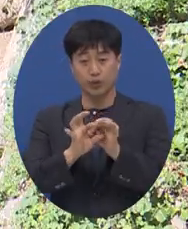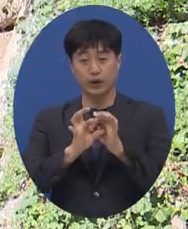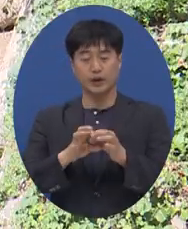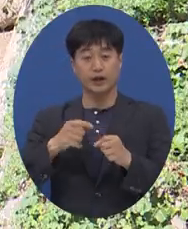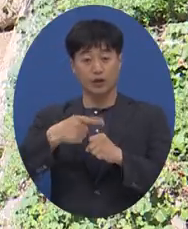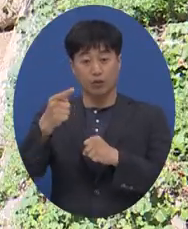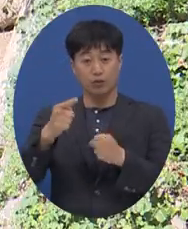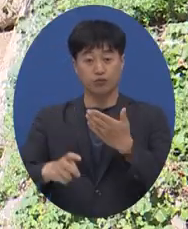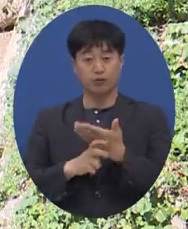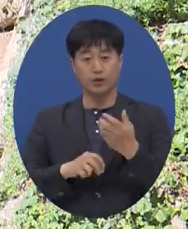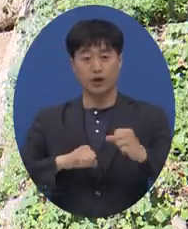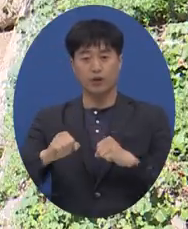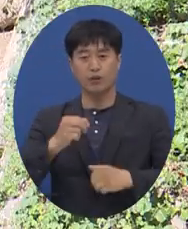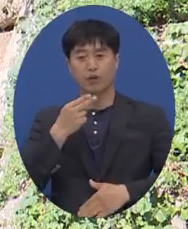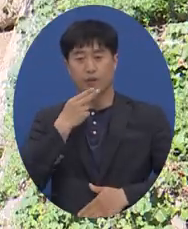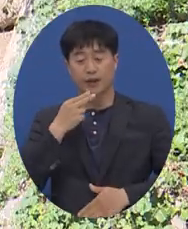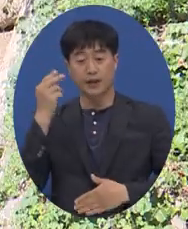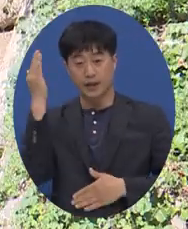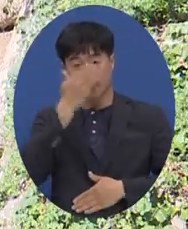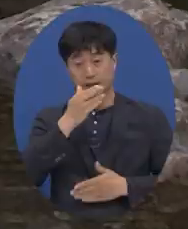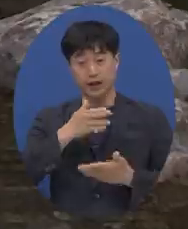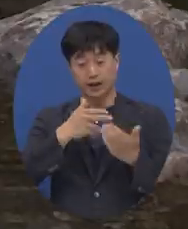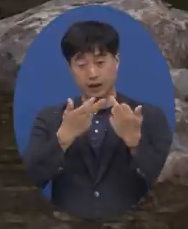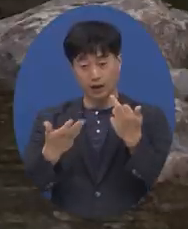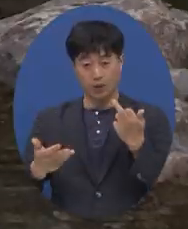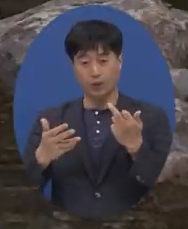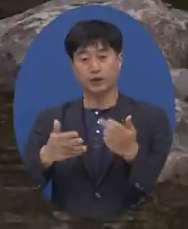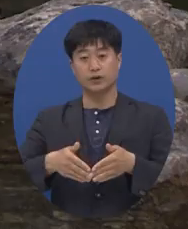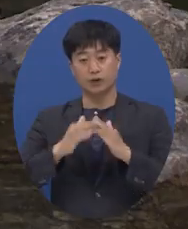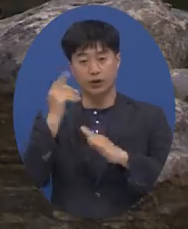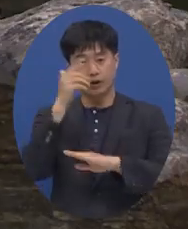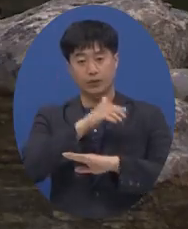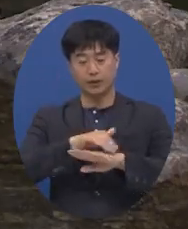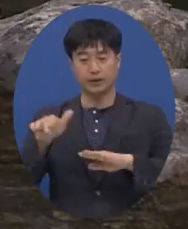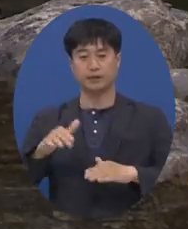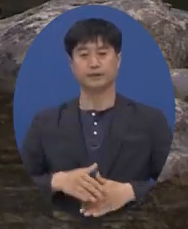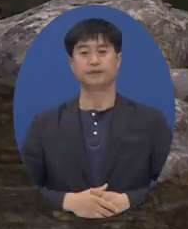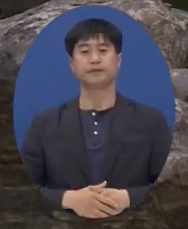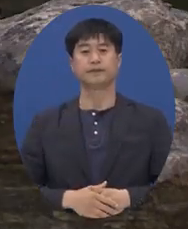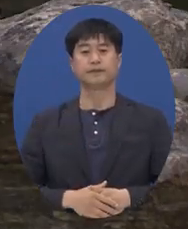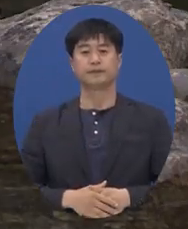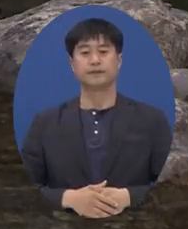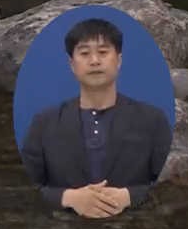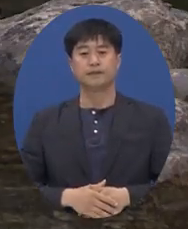내년까지 불법 행위 없는 깨끗한 계곡을 조성할 계획입니다. 경기도TV 김태희입니다.